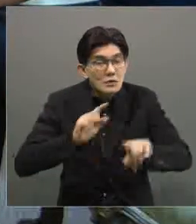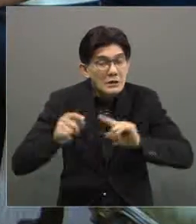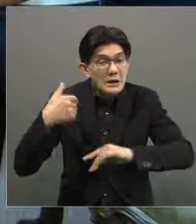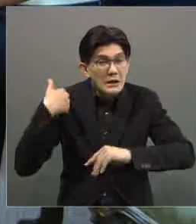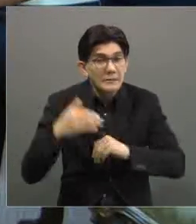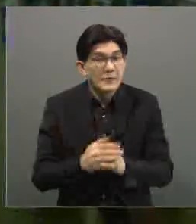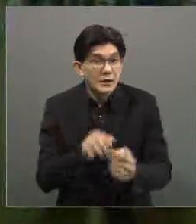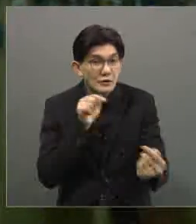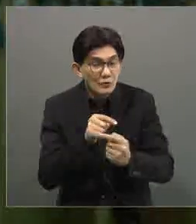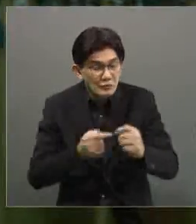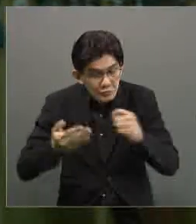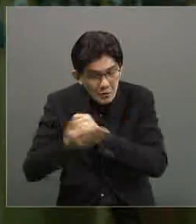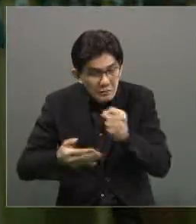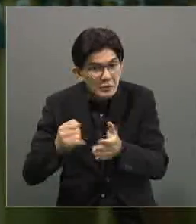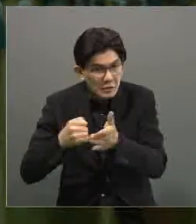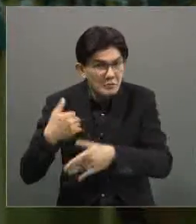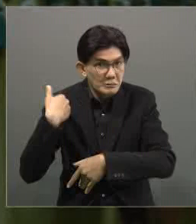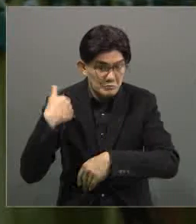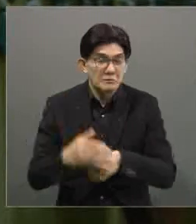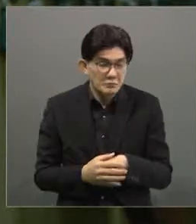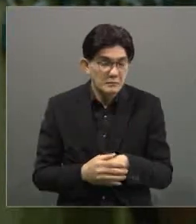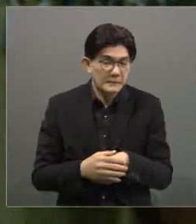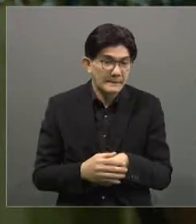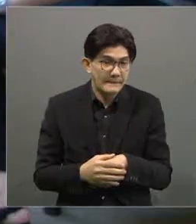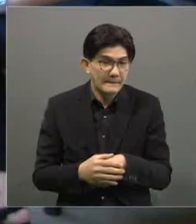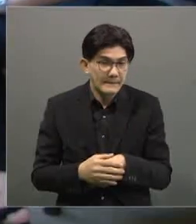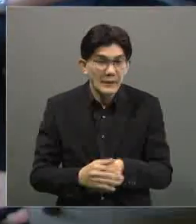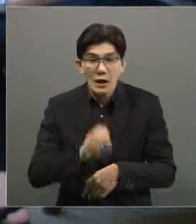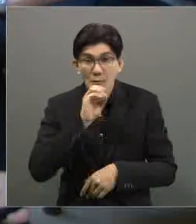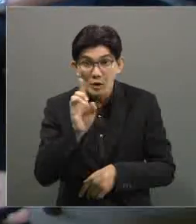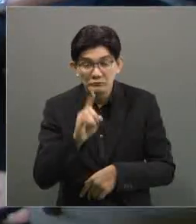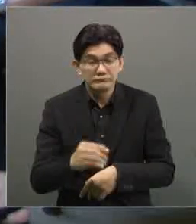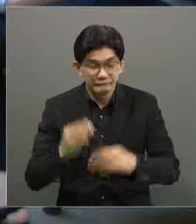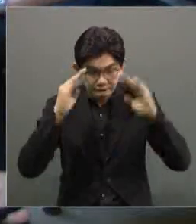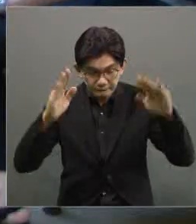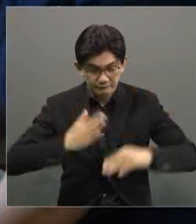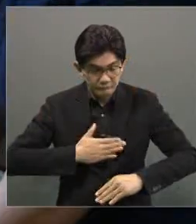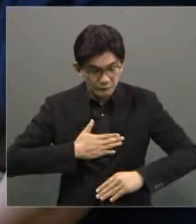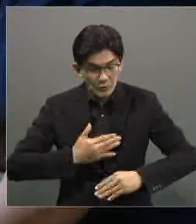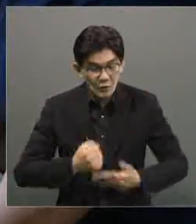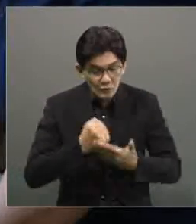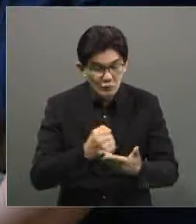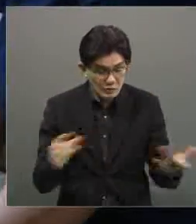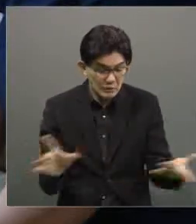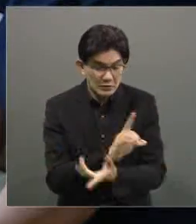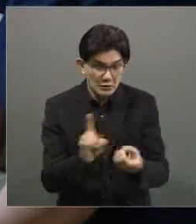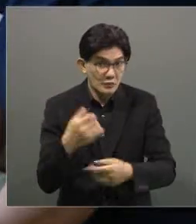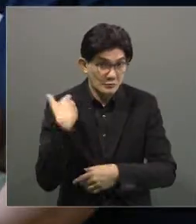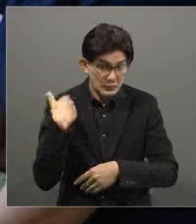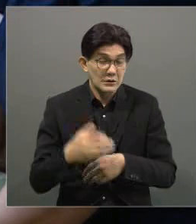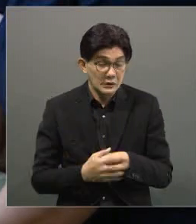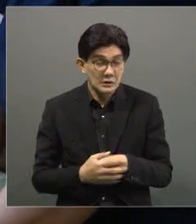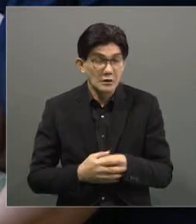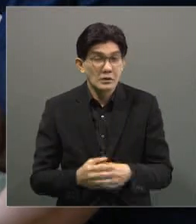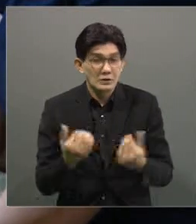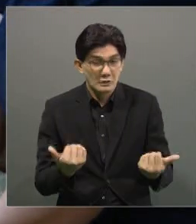เข้าถึงยาเสพติดได้ง่ายขึ้นคือทางคุณชลิดาเนี่ยบอกว่าจากประสบการณ์ที่ทำหน้าที่ช่วยเหลือสังคมอันนี้คือสิ่ง